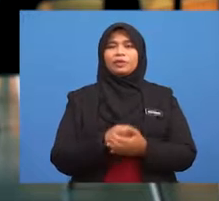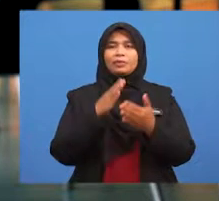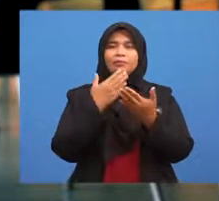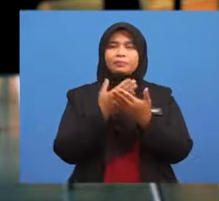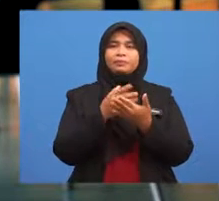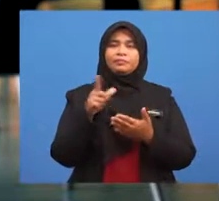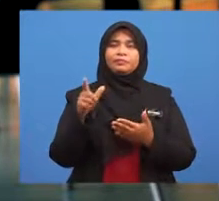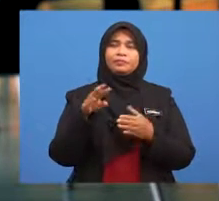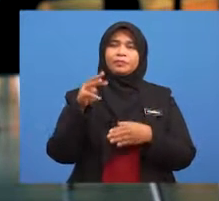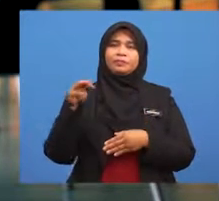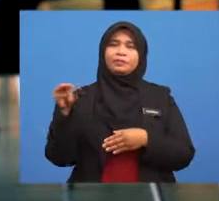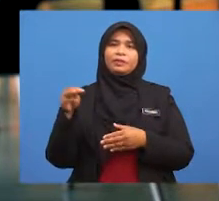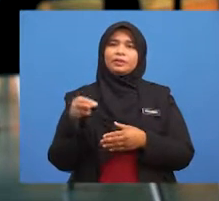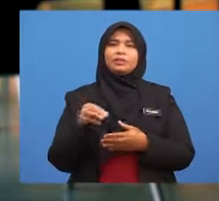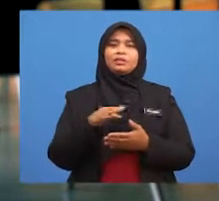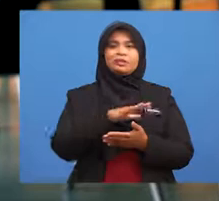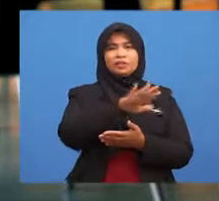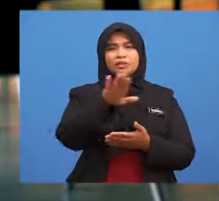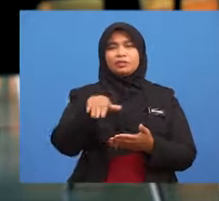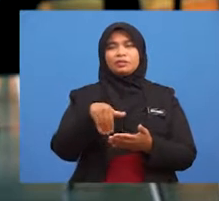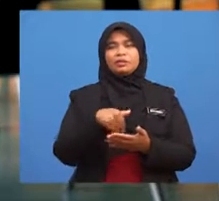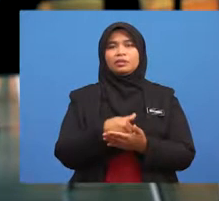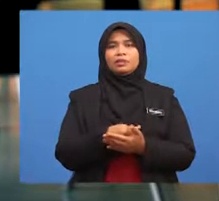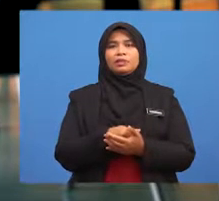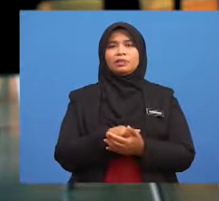Baiklah, murid-murid. Secara